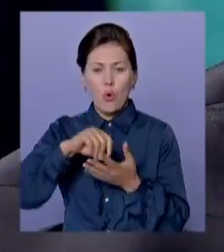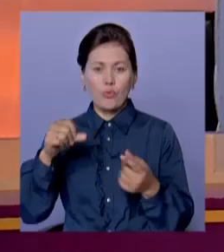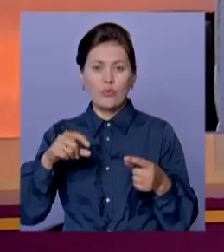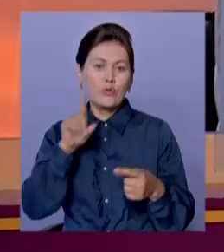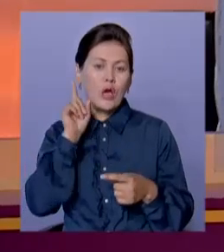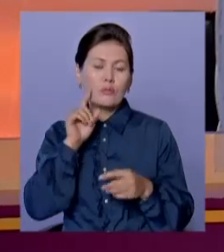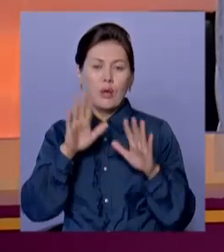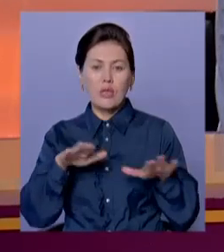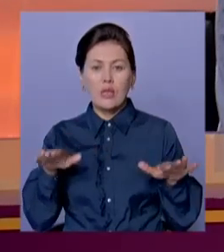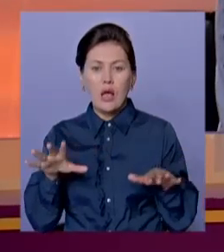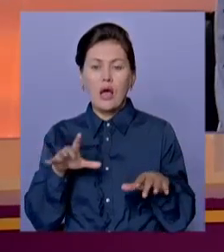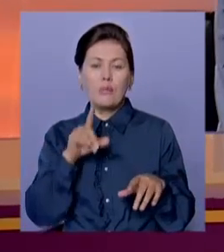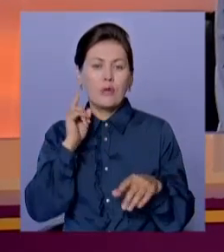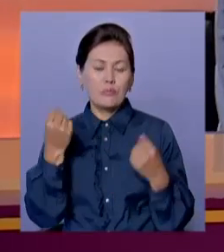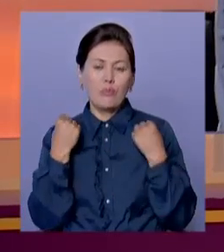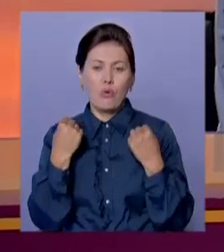бізге келіп,